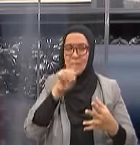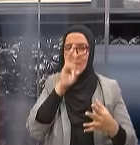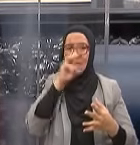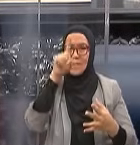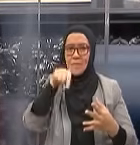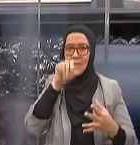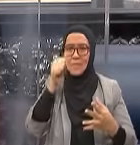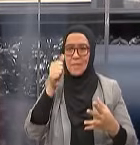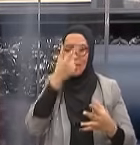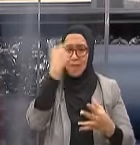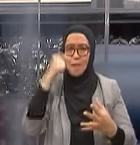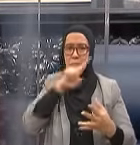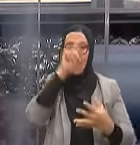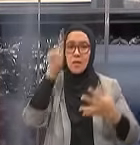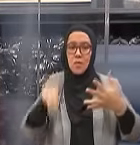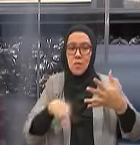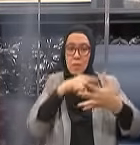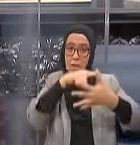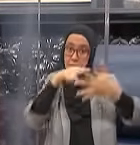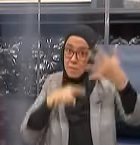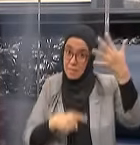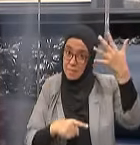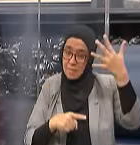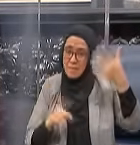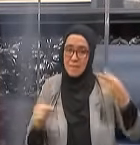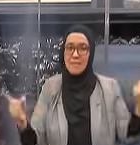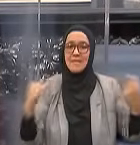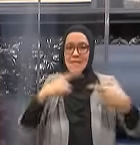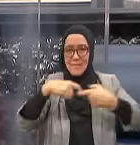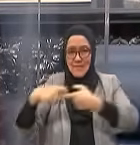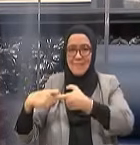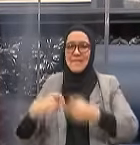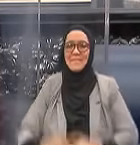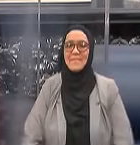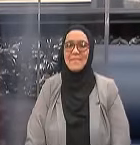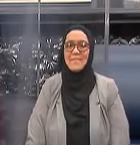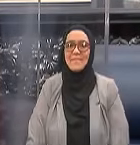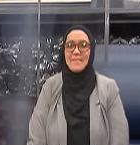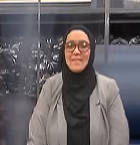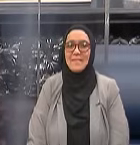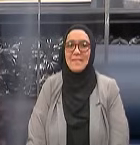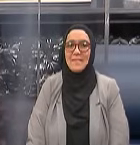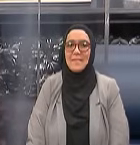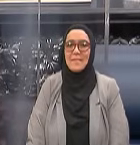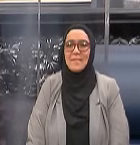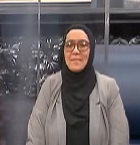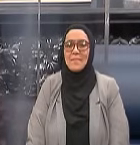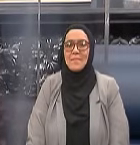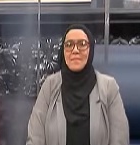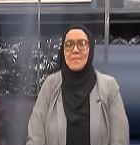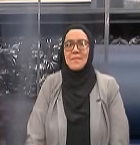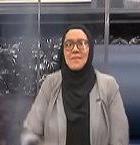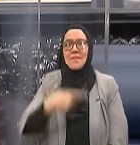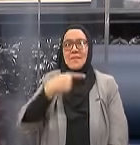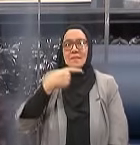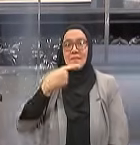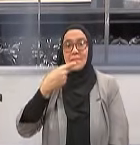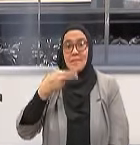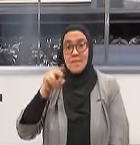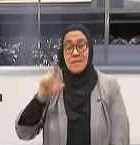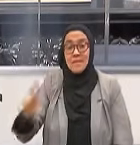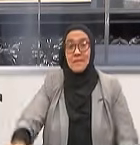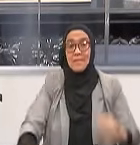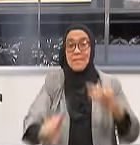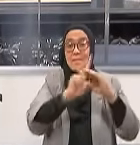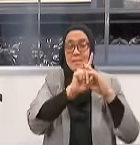Tuba Tengah soal-soal ni ada berkaitan Pak apakah bangkitkan ada